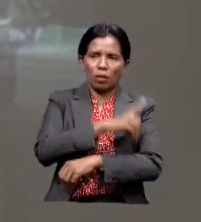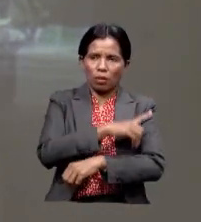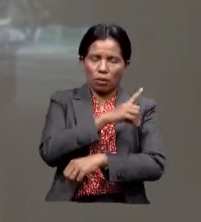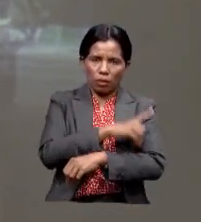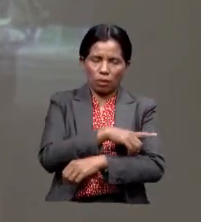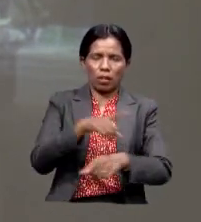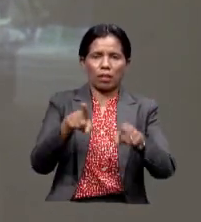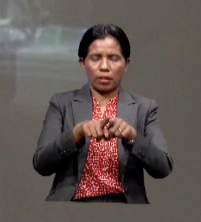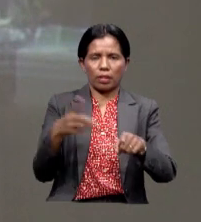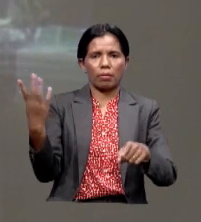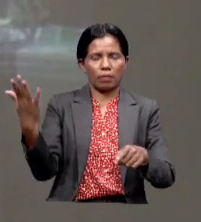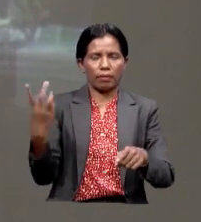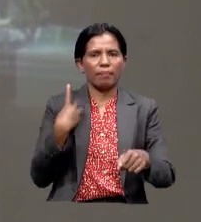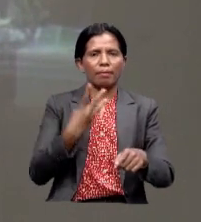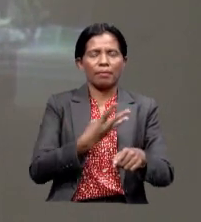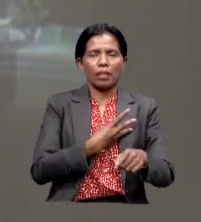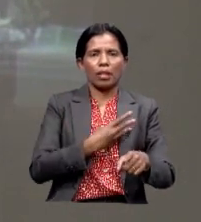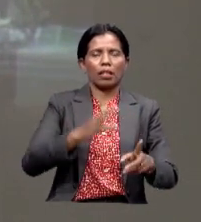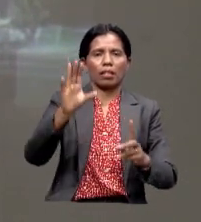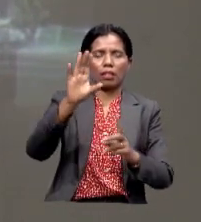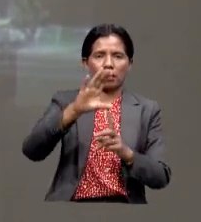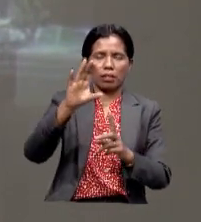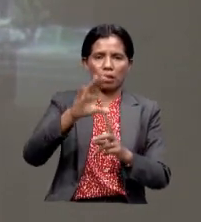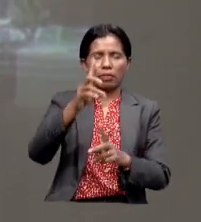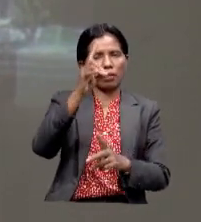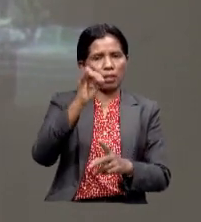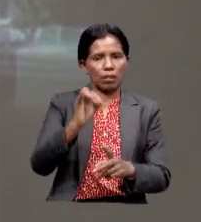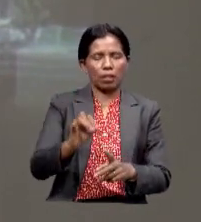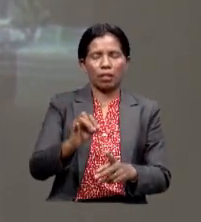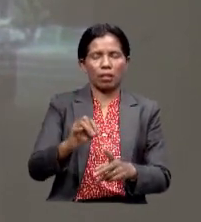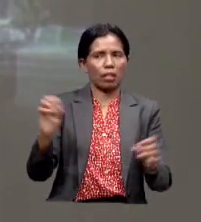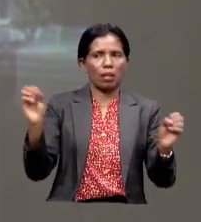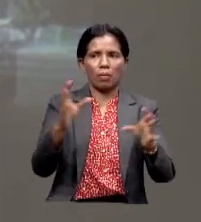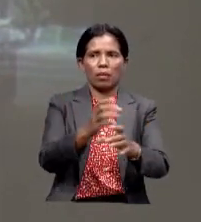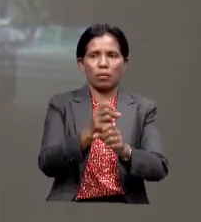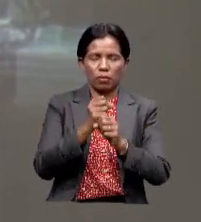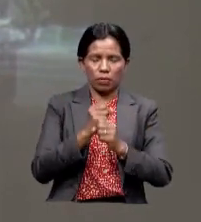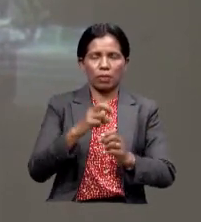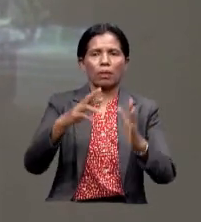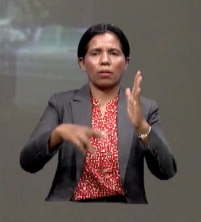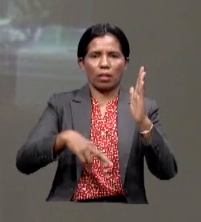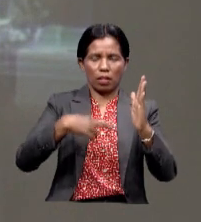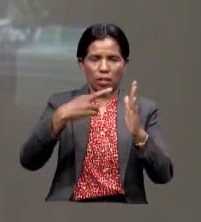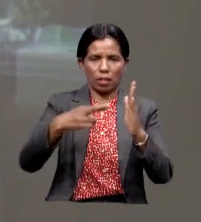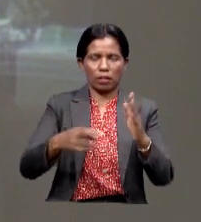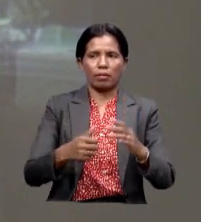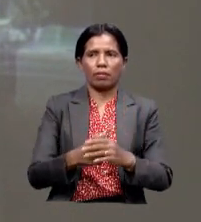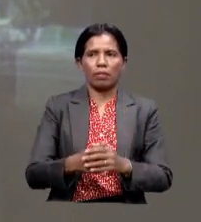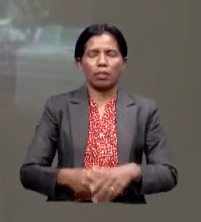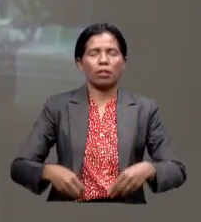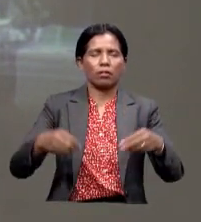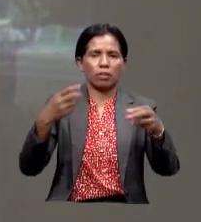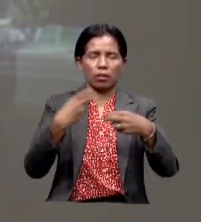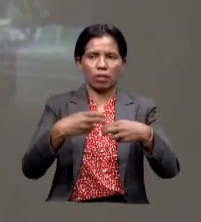i itania parte autoridade dili laba foti ho regularmente ta antau ida nene afeta teptebes